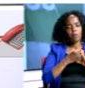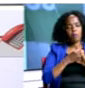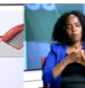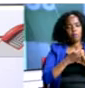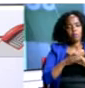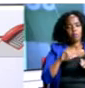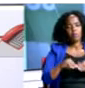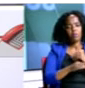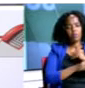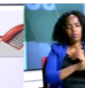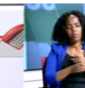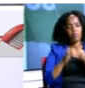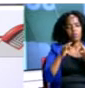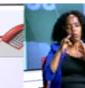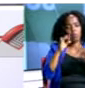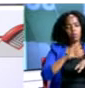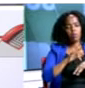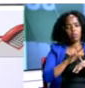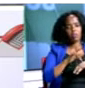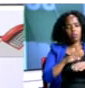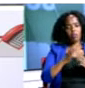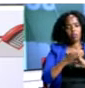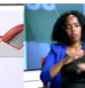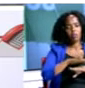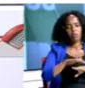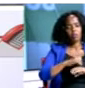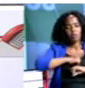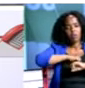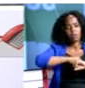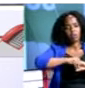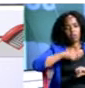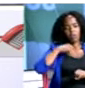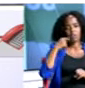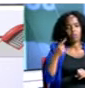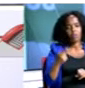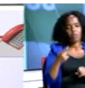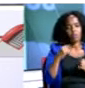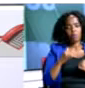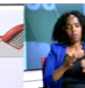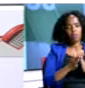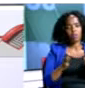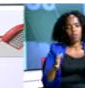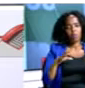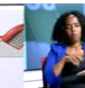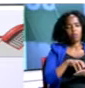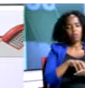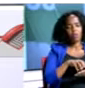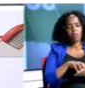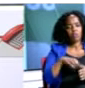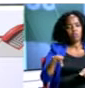Ibu aku ni akan tu jadarwa malatun sama dia akan tu perhati nak kanjukun. Balik nani magalah ke sosocia